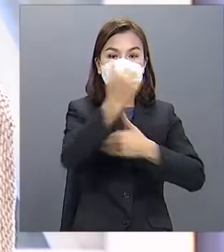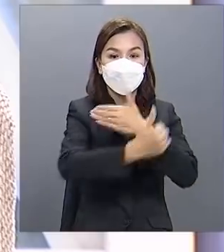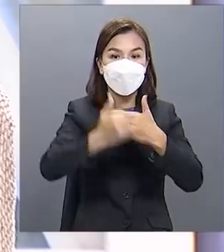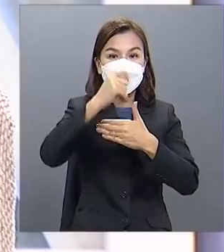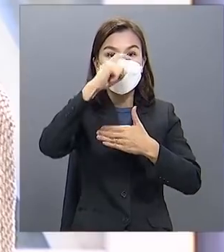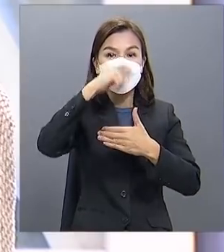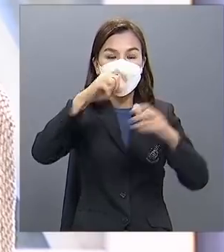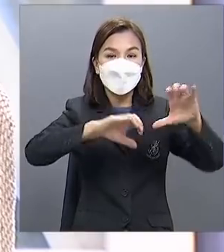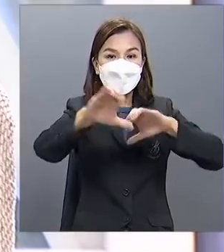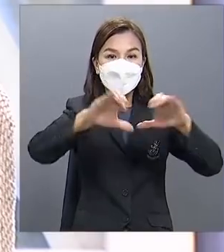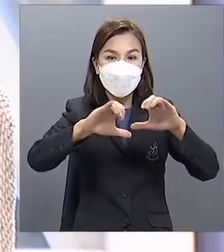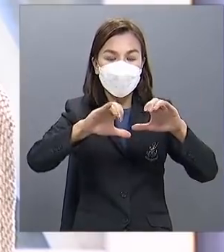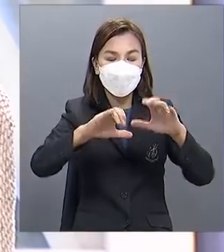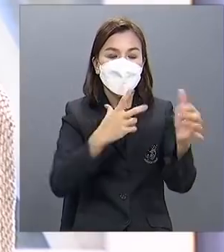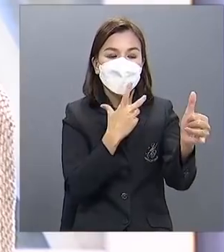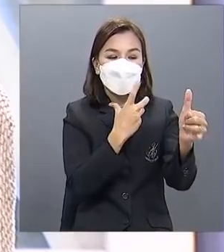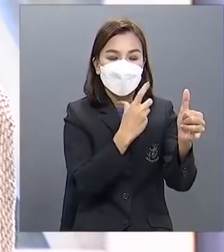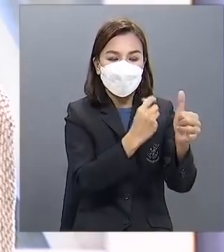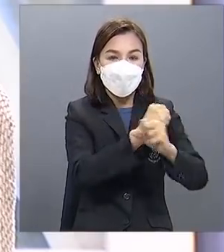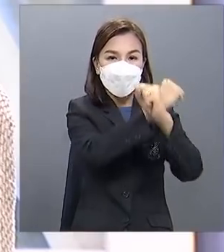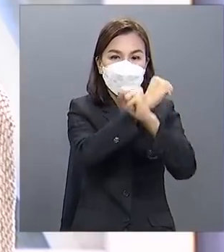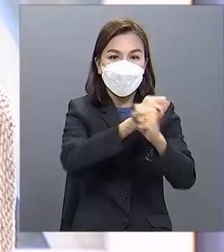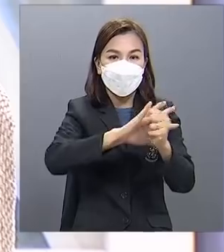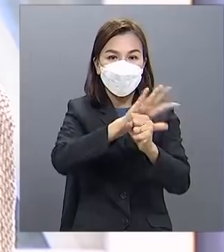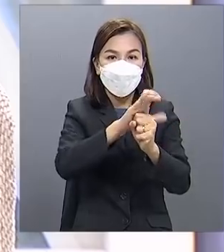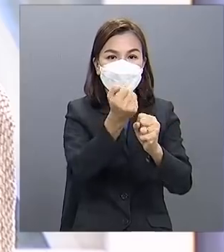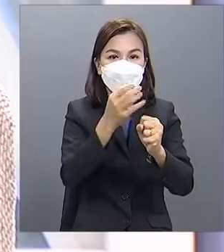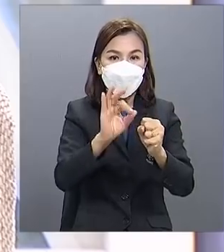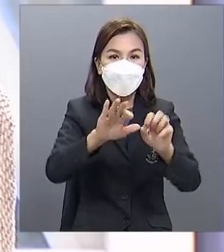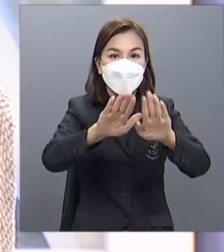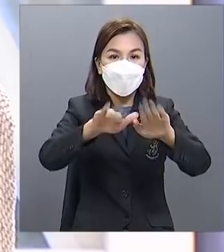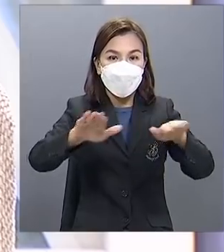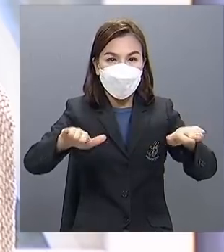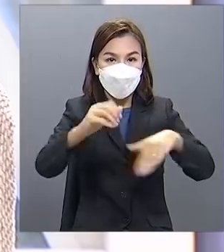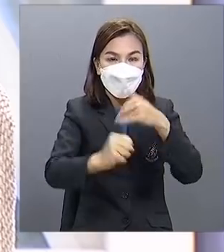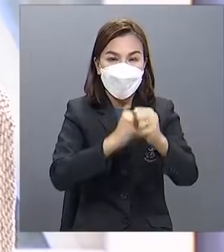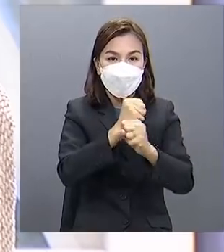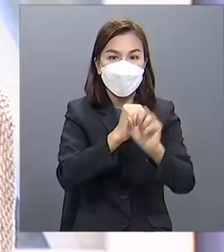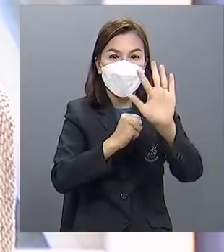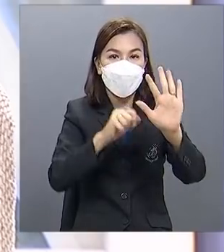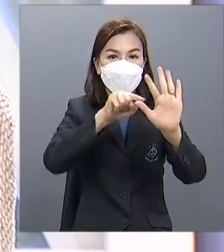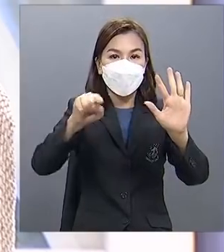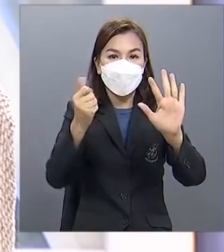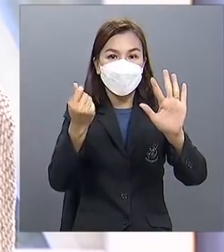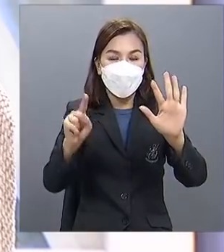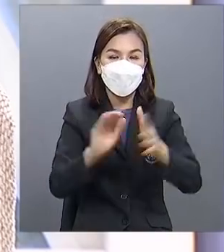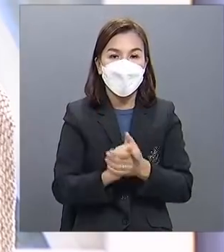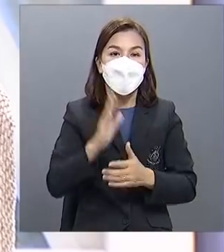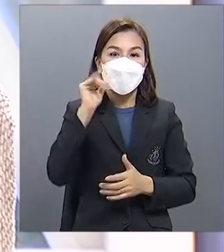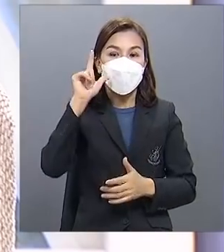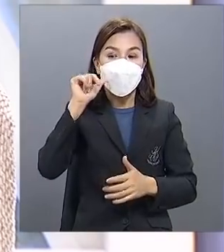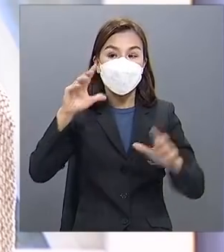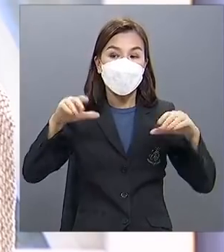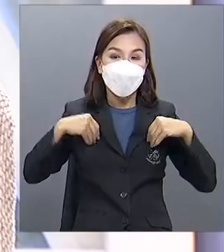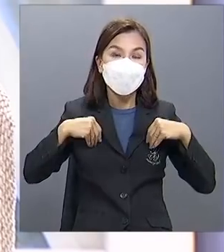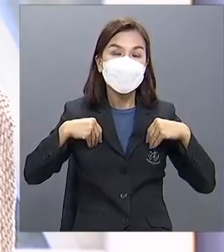ฉีดวัคซีนป้องกันโควิชสิบเก้าในเด็กนะครับผมประชากรระหว่าง 5ถึง 11ปีตามความสมัครใจของผู้ปกครองค่ะโดยเป็นการฉีด